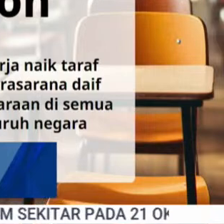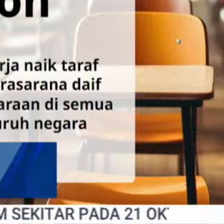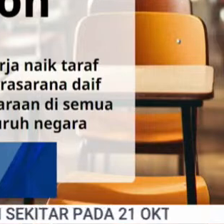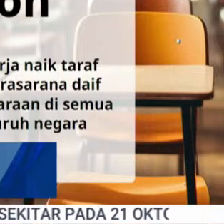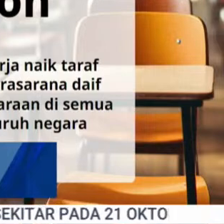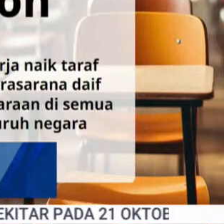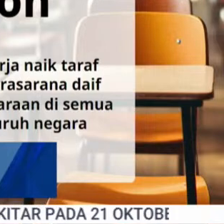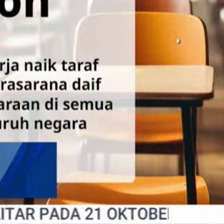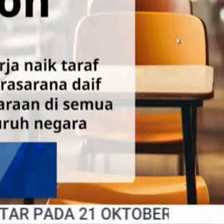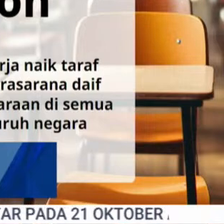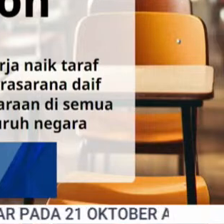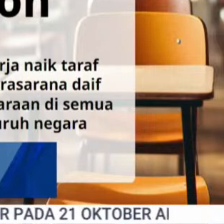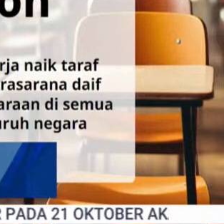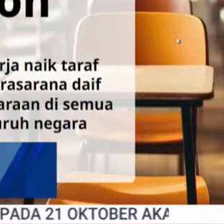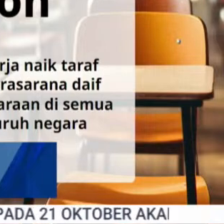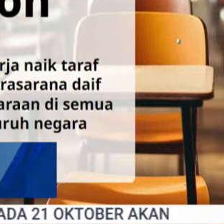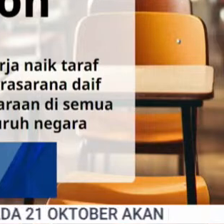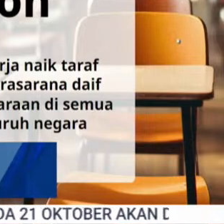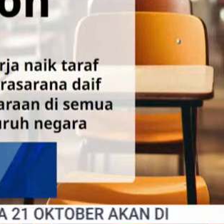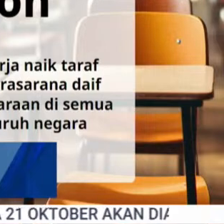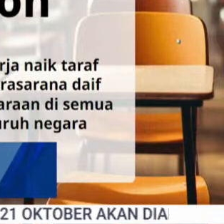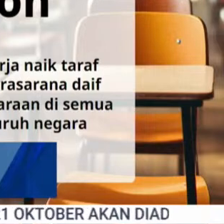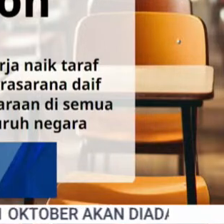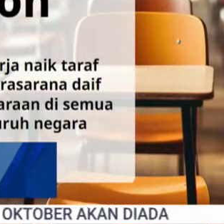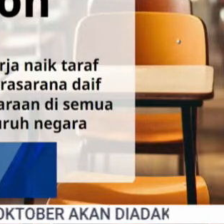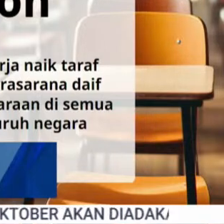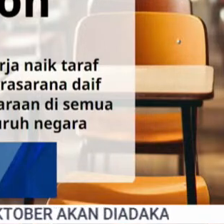930 juta kerja naik taraf bangunan.